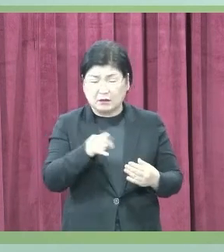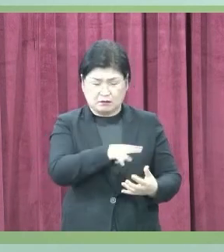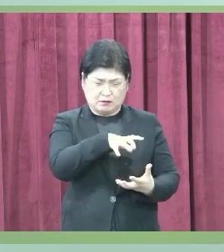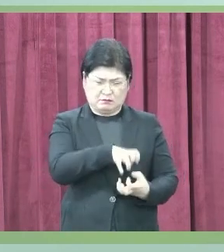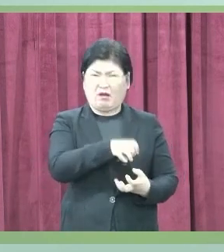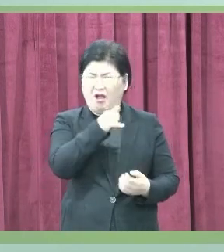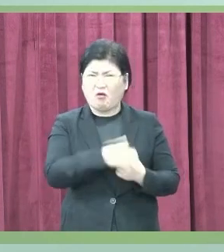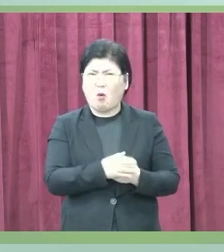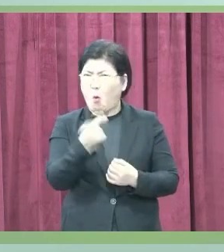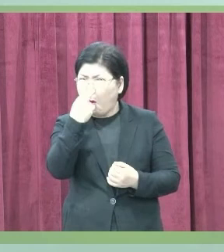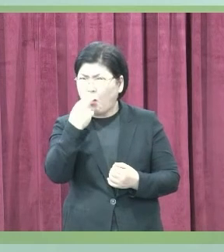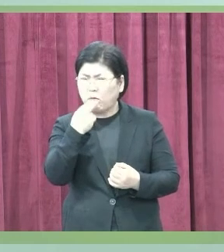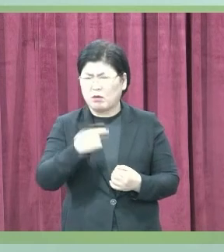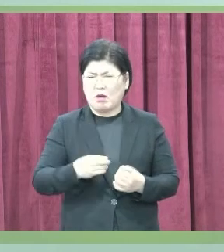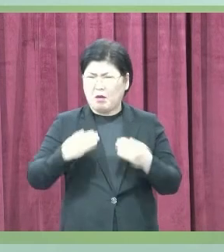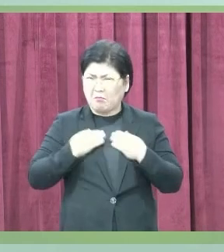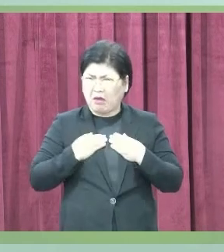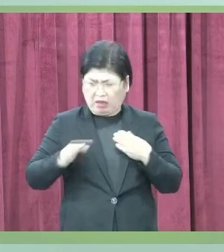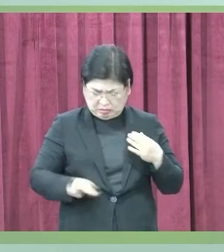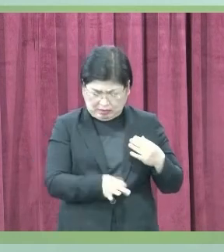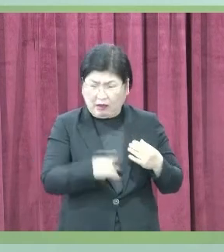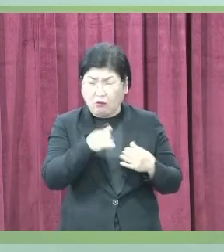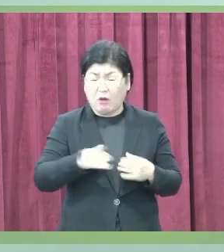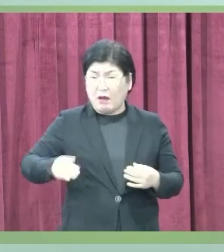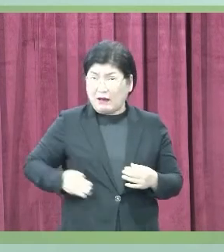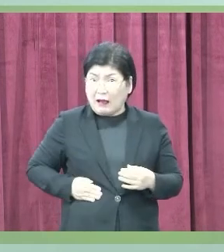아까 호흡기는 폐암, 대장암, 또 간암은